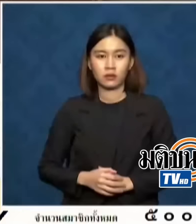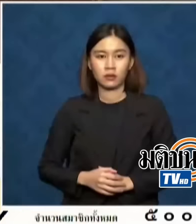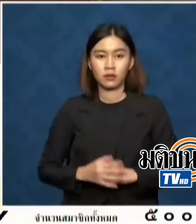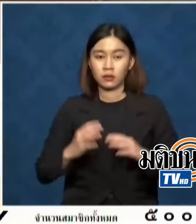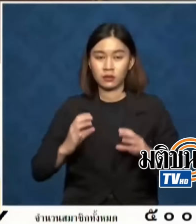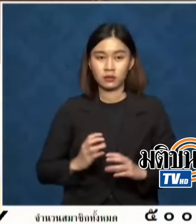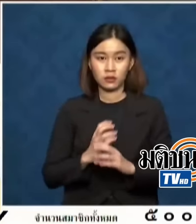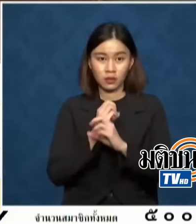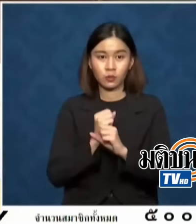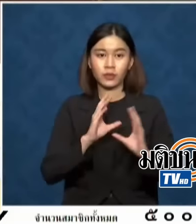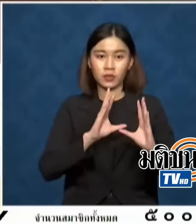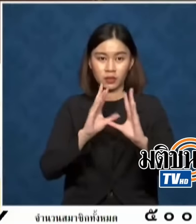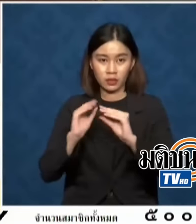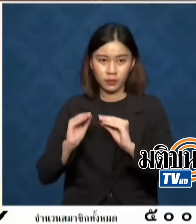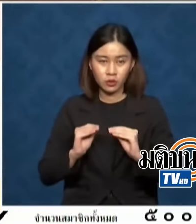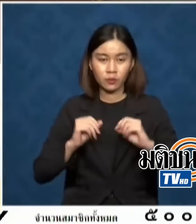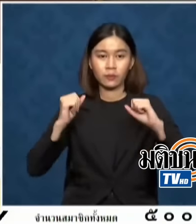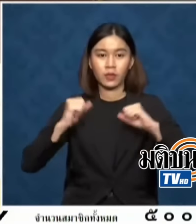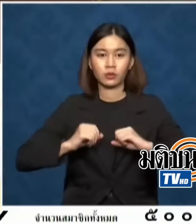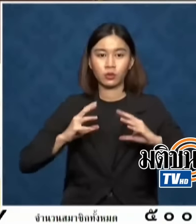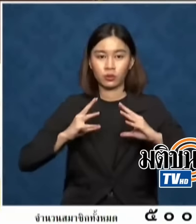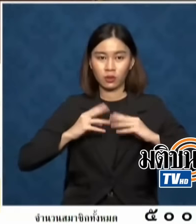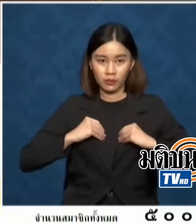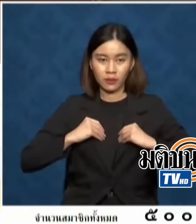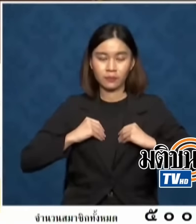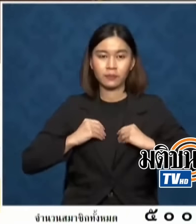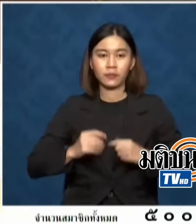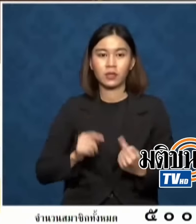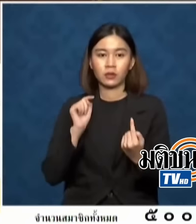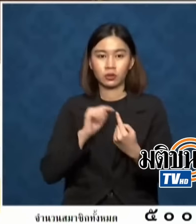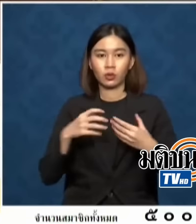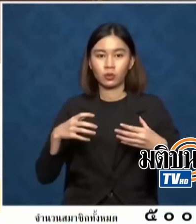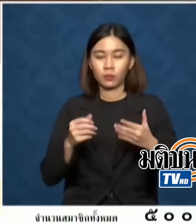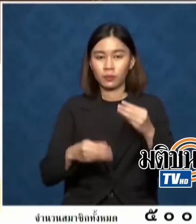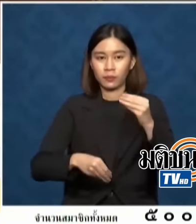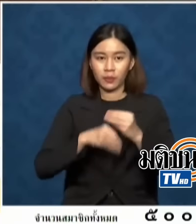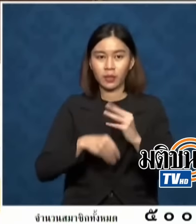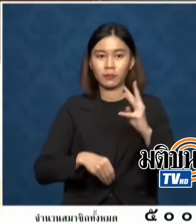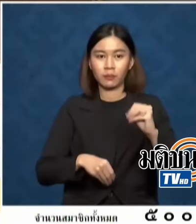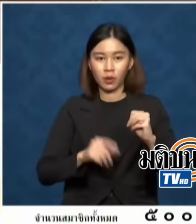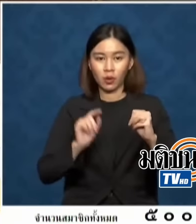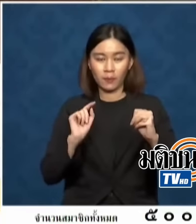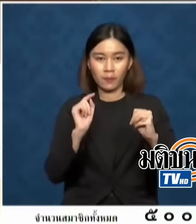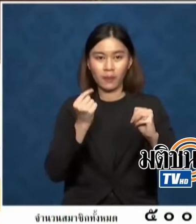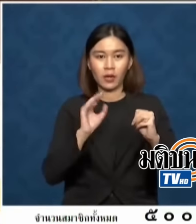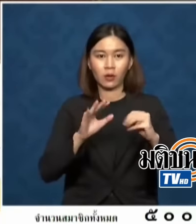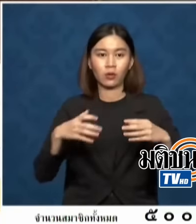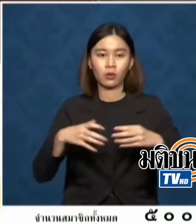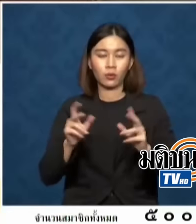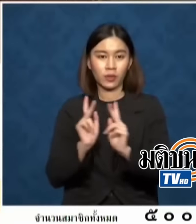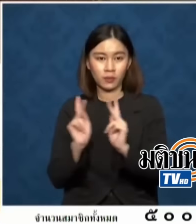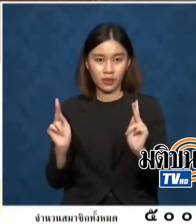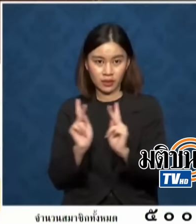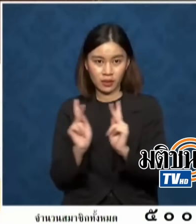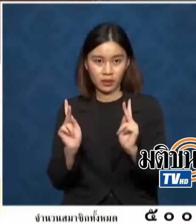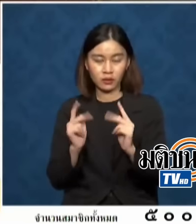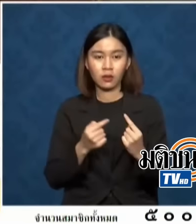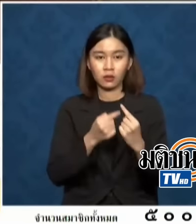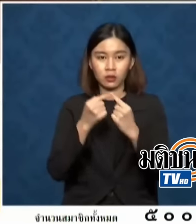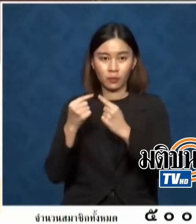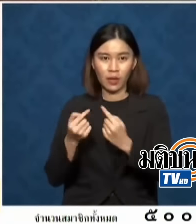เป็นนั้นว่าที่ประชุมมีมติเห็นด้วยนะครับกับการเพิ่มมาตราขึ้นใหม่ของคณะกรรมการนะครับ